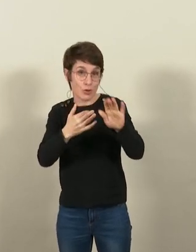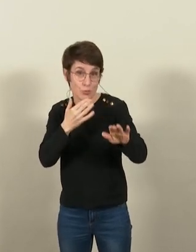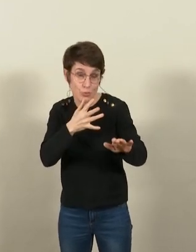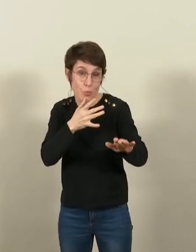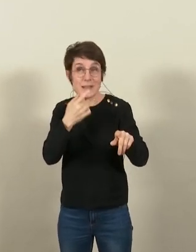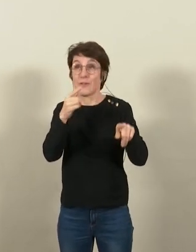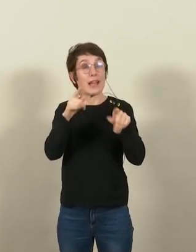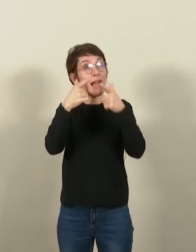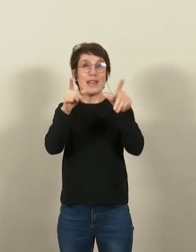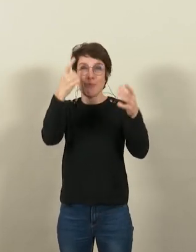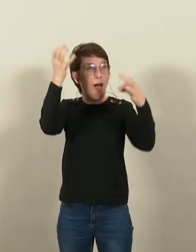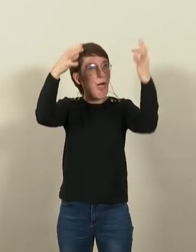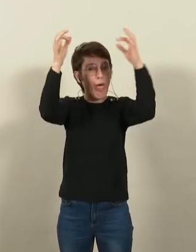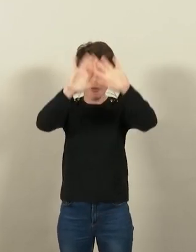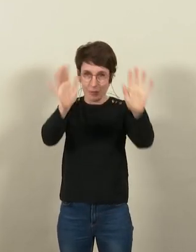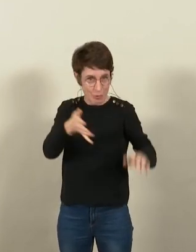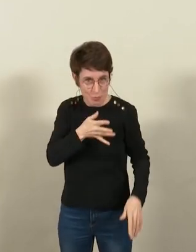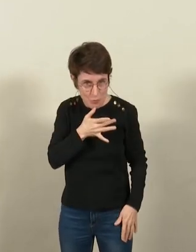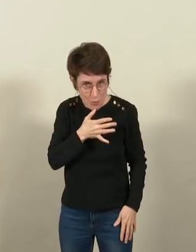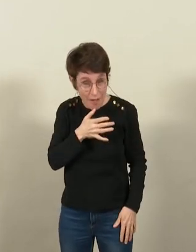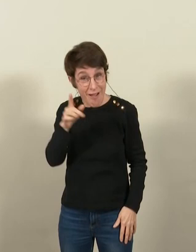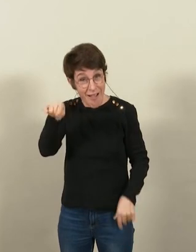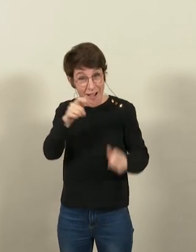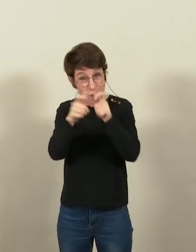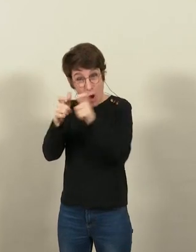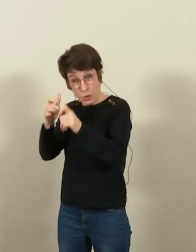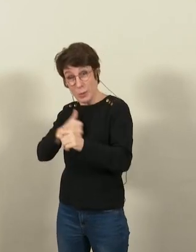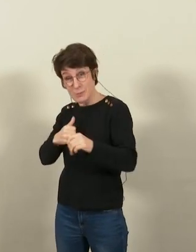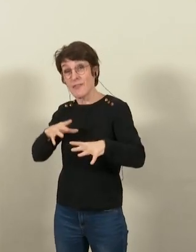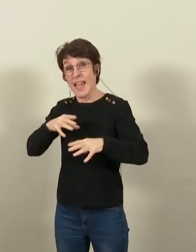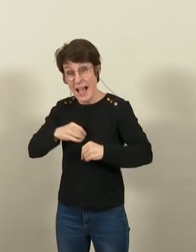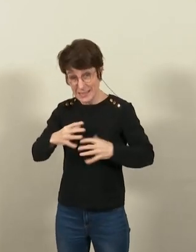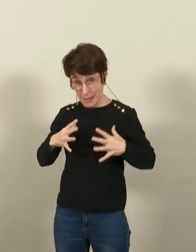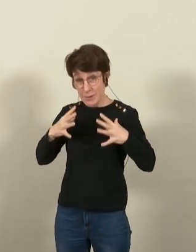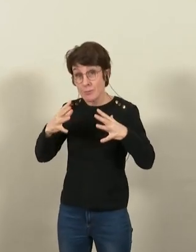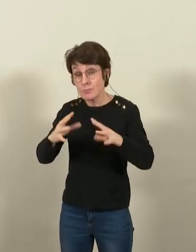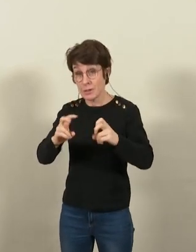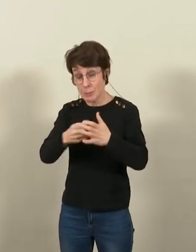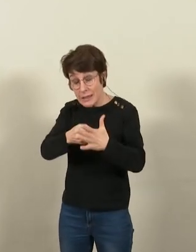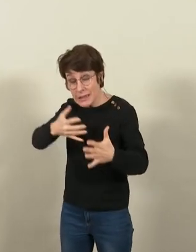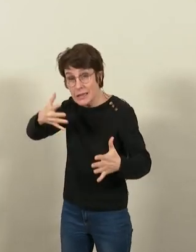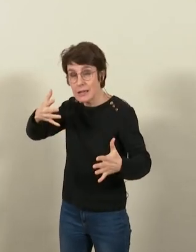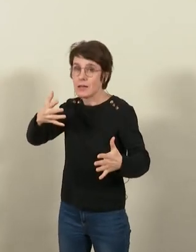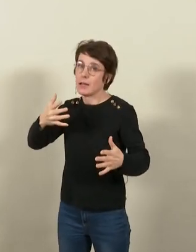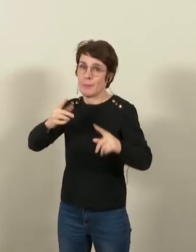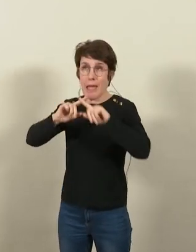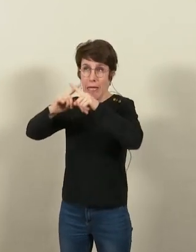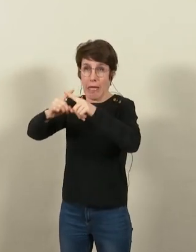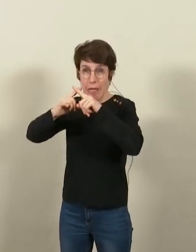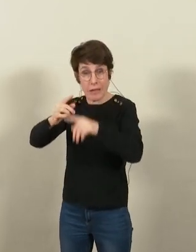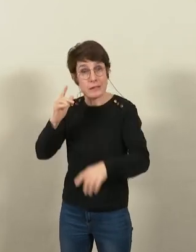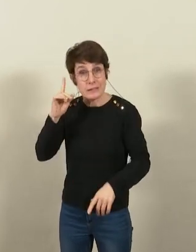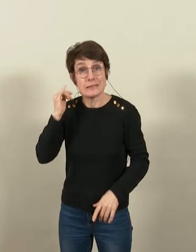libre évidemment qu'une construction neuve s'engage sur des cûts qui sont colossaux et ben ça prend du temps donc pour ma